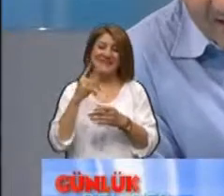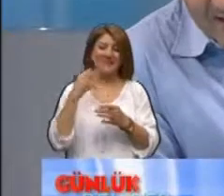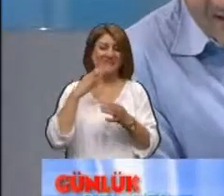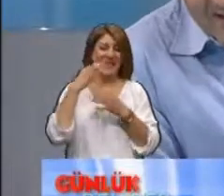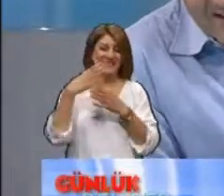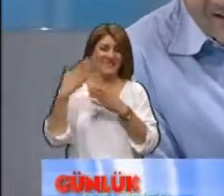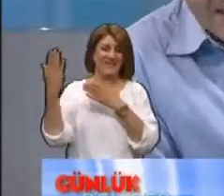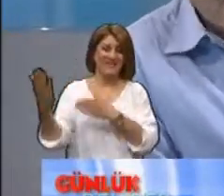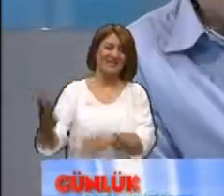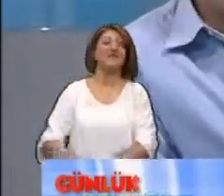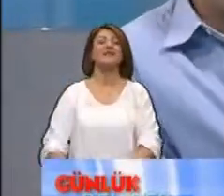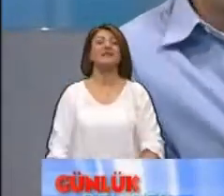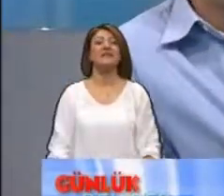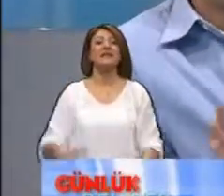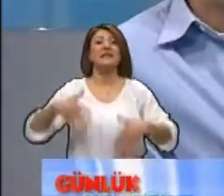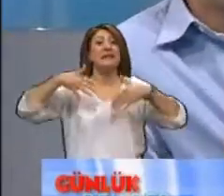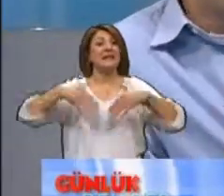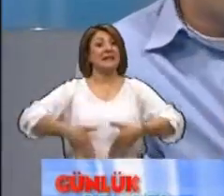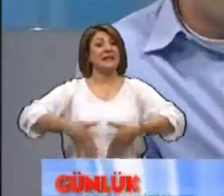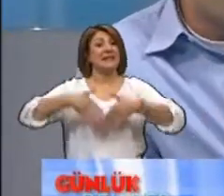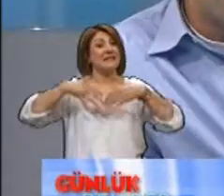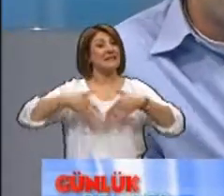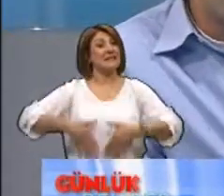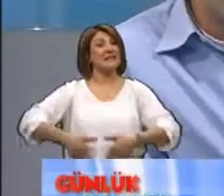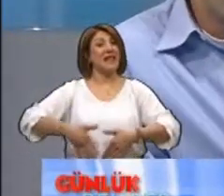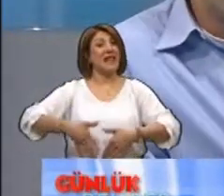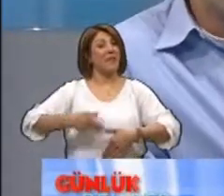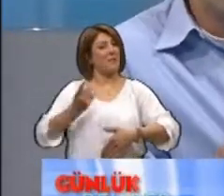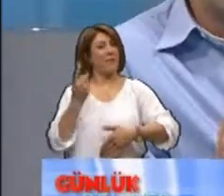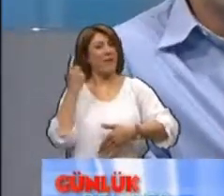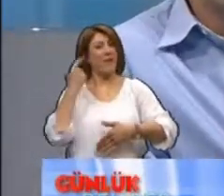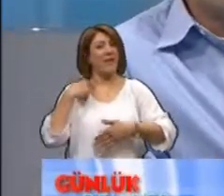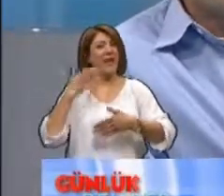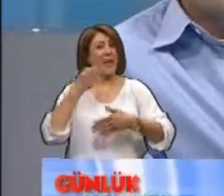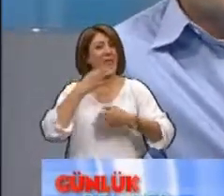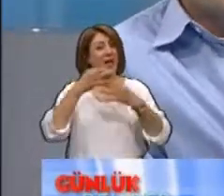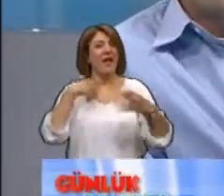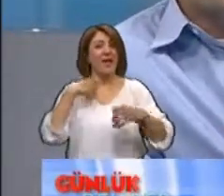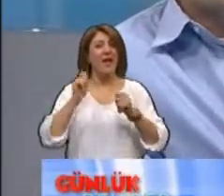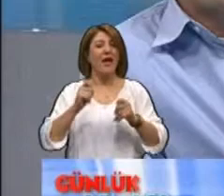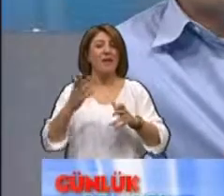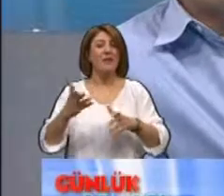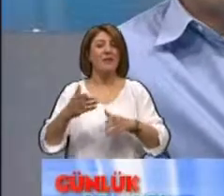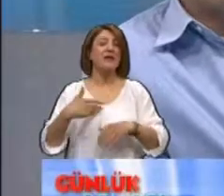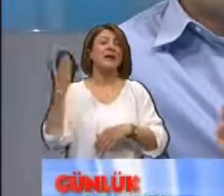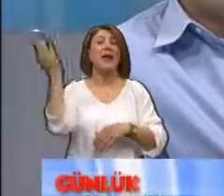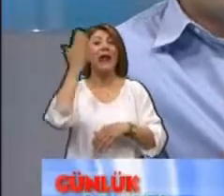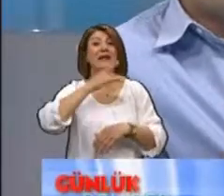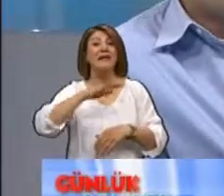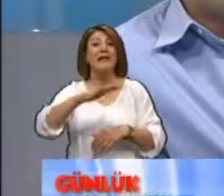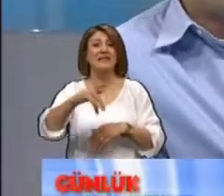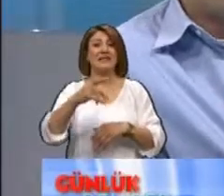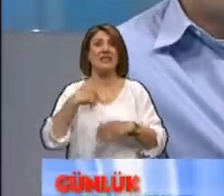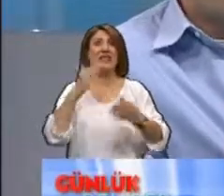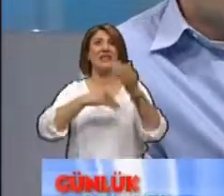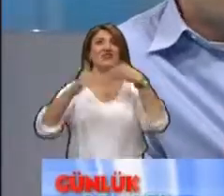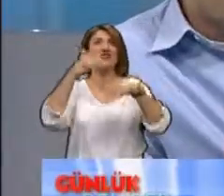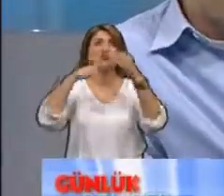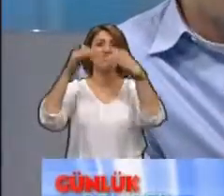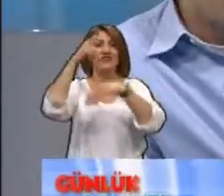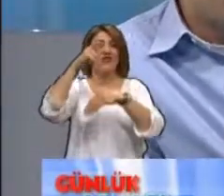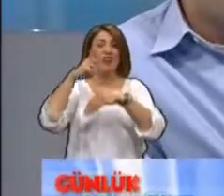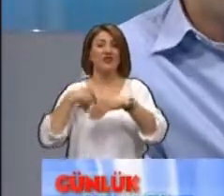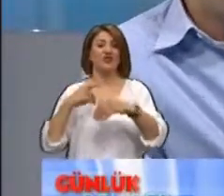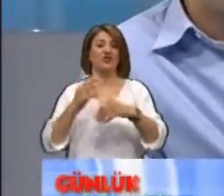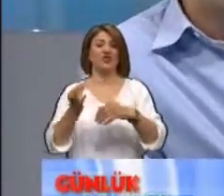Evet. Rize ile ilgili böyle çok birkaç tane de yapmıştık haber. Çok evet sevimli. Özellikle Karadenizlerin bir inşaat sektöründe şeyi vardır,